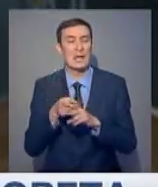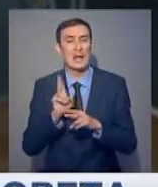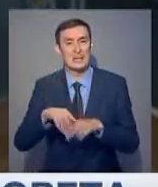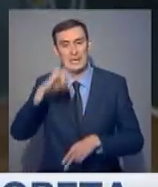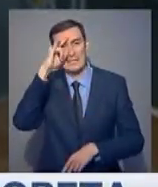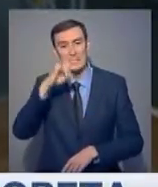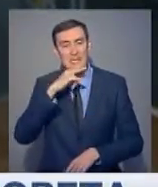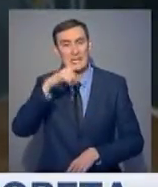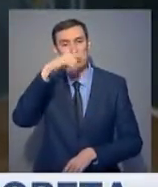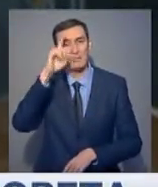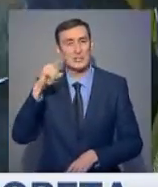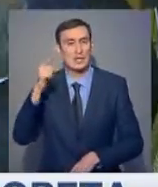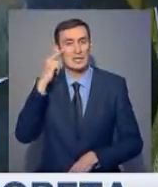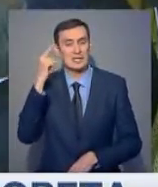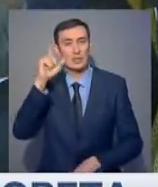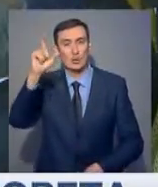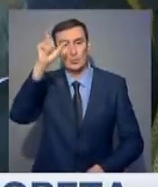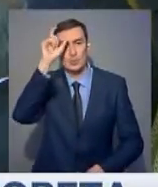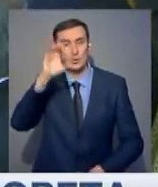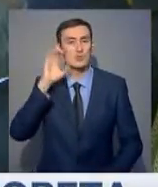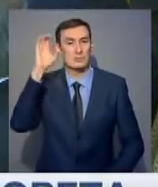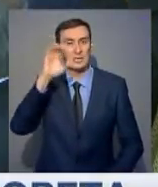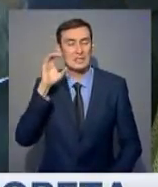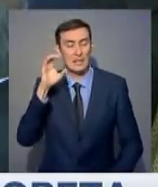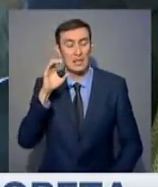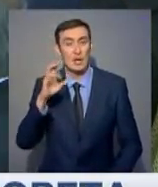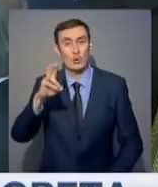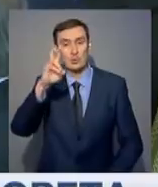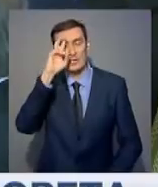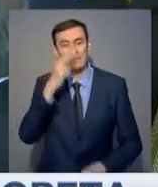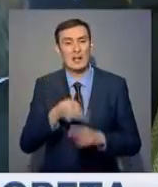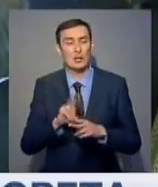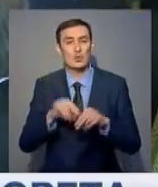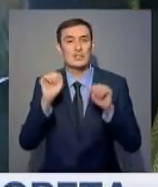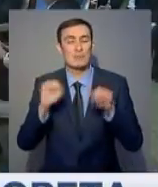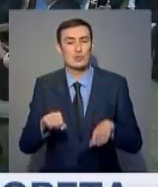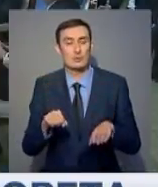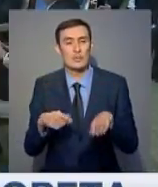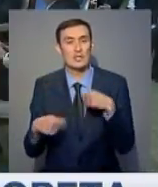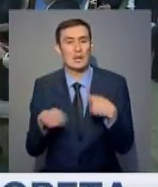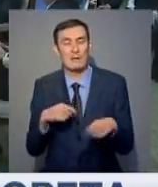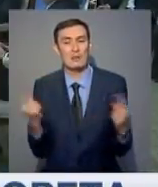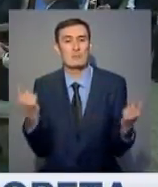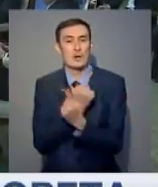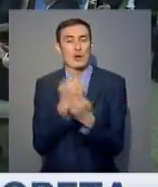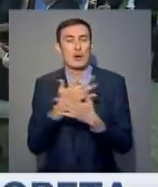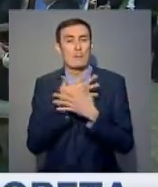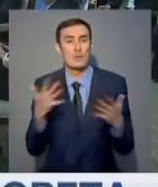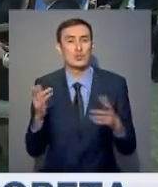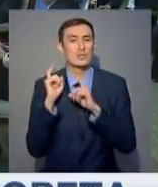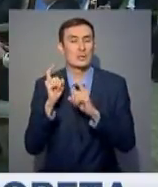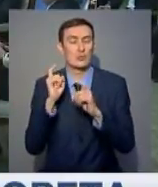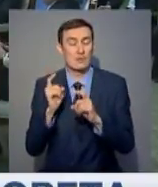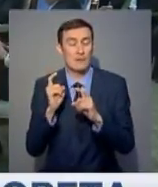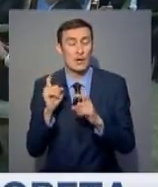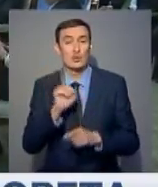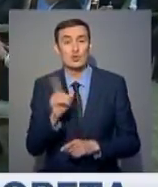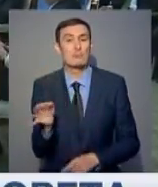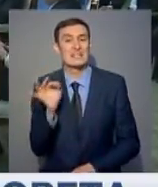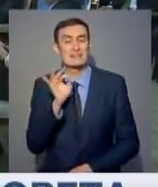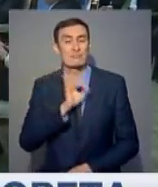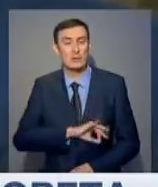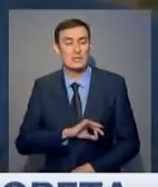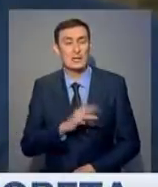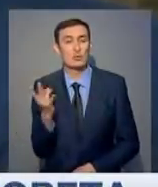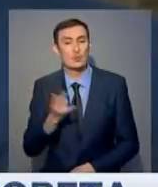казахстан азербайджан кыргызстан турция и узбекистан государства способны пропускать еще больше и транспортные потоки чтобы использовать